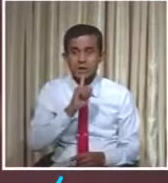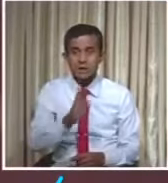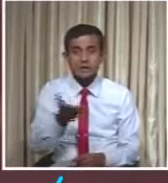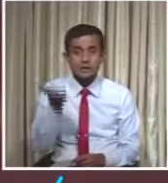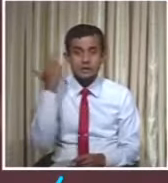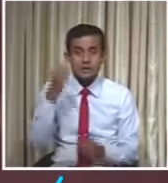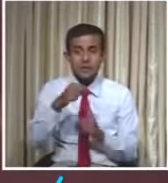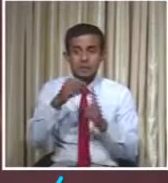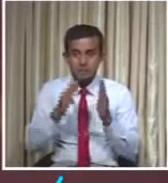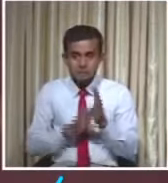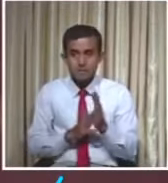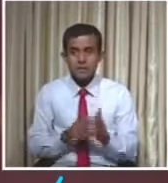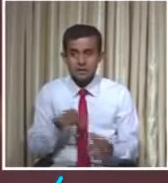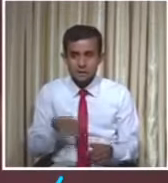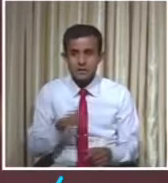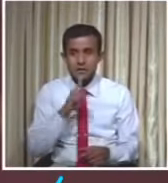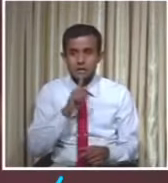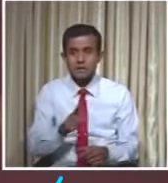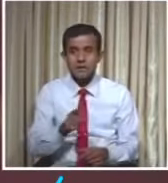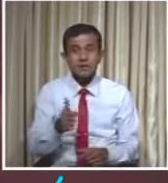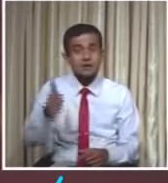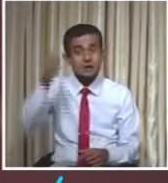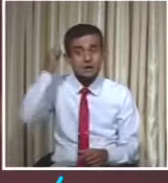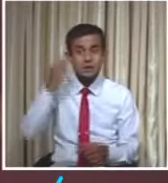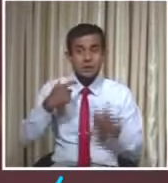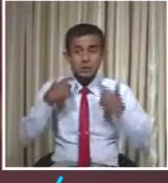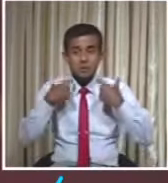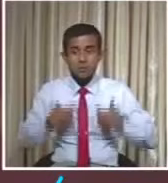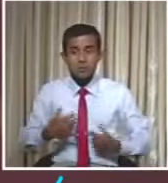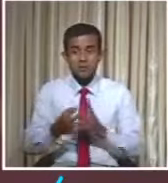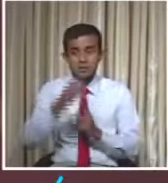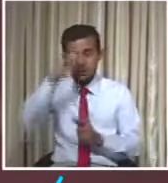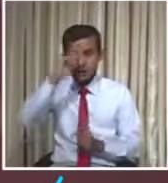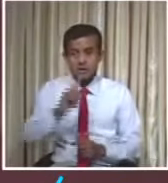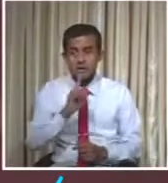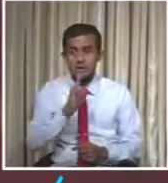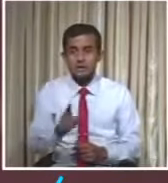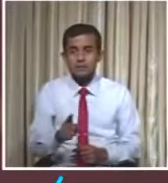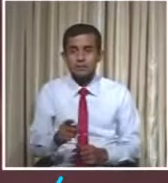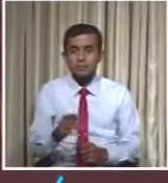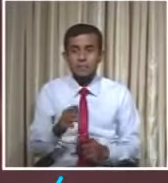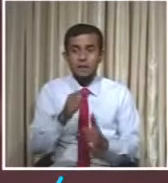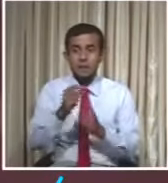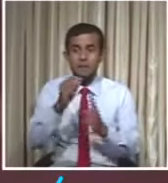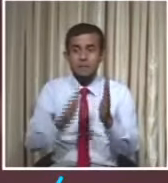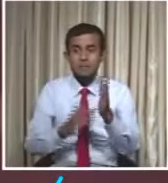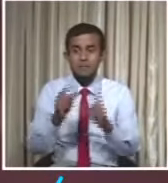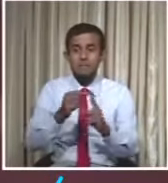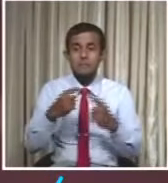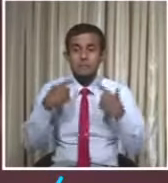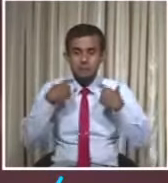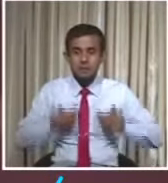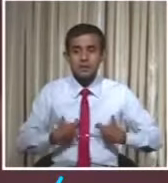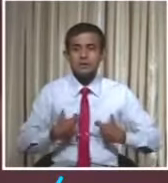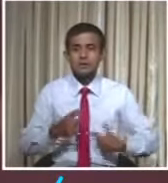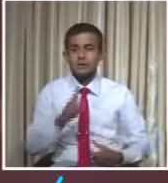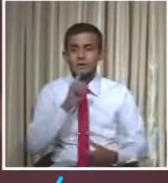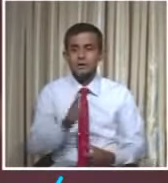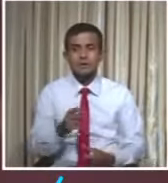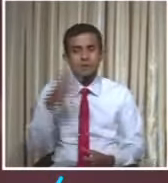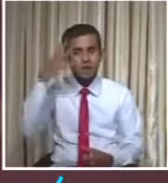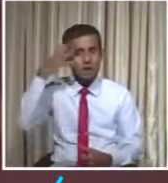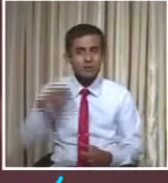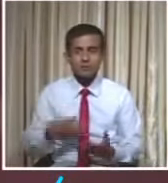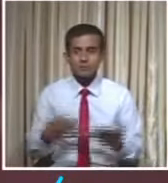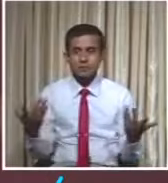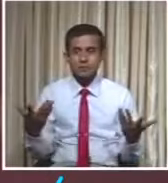හිටපු අගමැතිතුමා කියලා. හැබැයි එදා මහින්ද රාජපක්ෂ ජනාධිපතිතුමාට කිව්වේ mantri මහින්ද රාජපක්ෂ කියලා. ඒව අමතක වෙන්නේ නැහැ